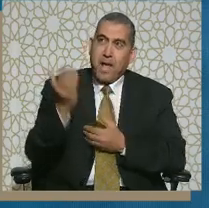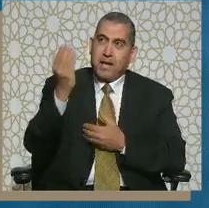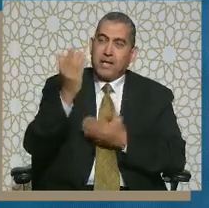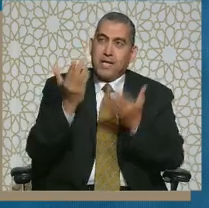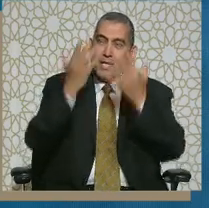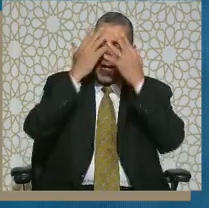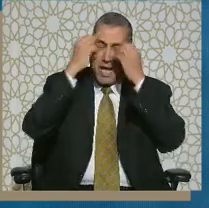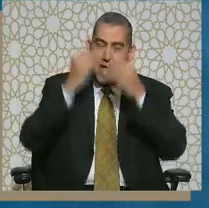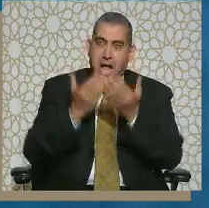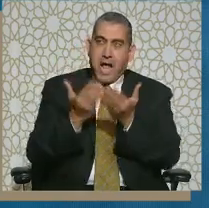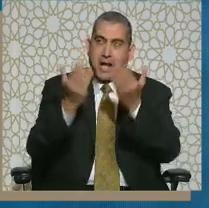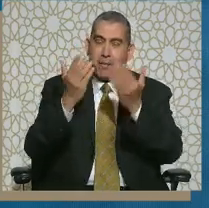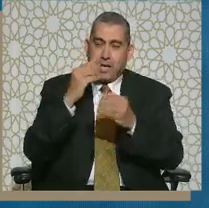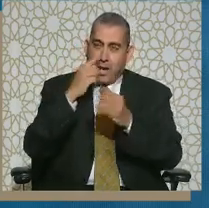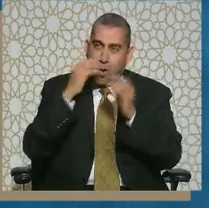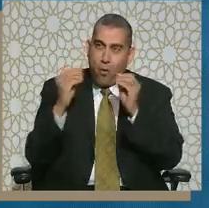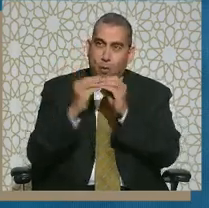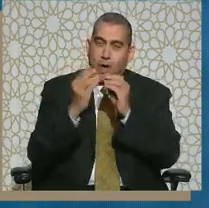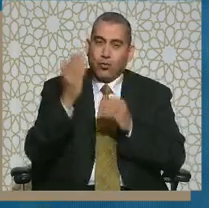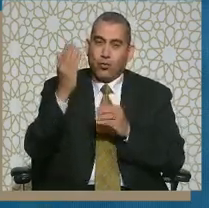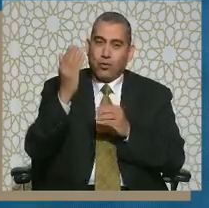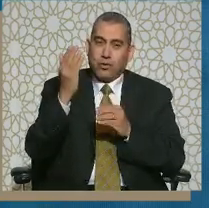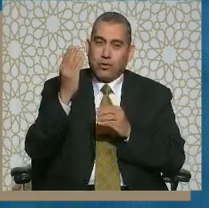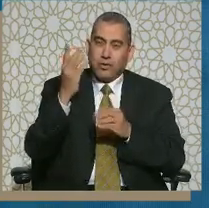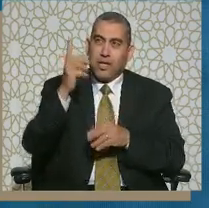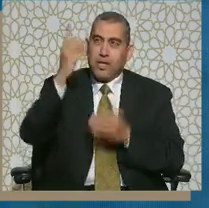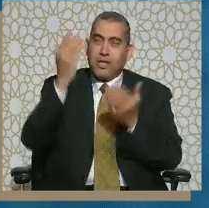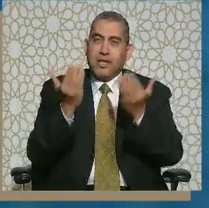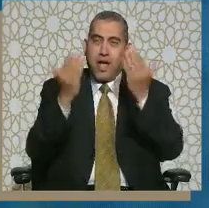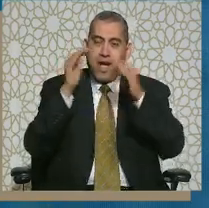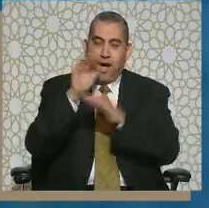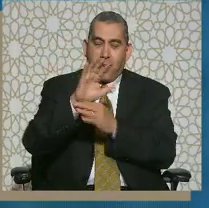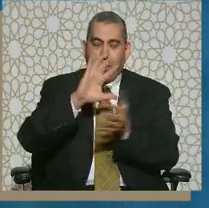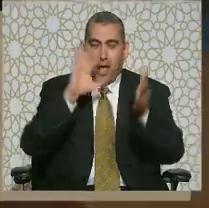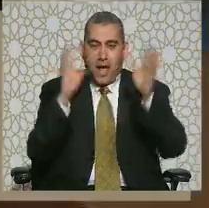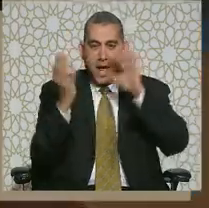كريم يا ودود يا رب